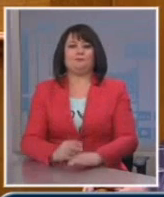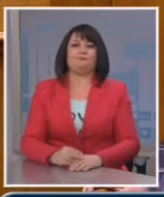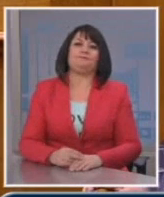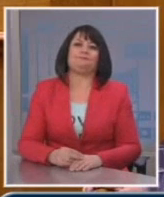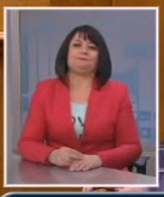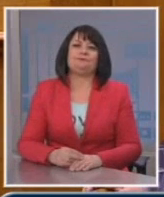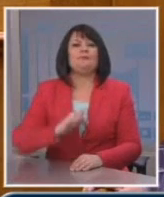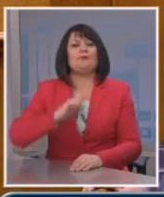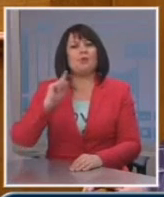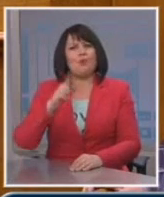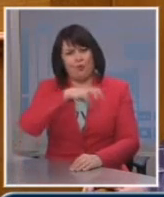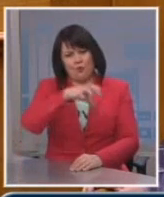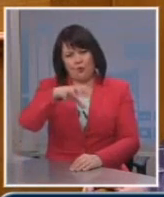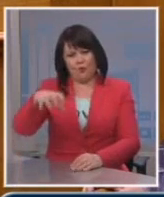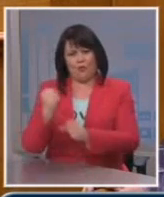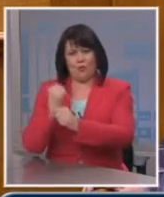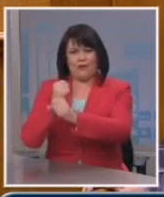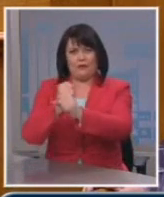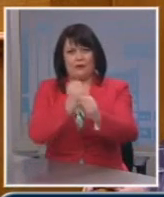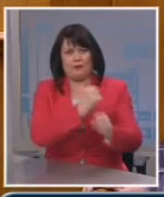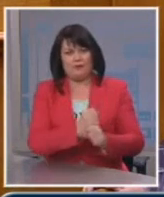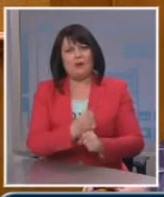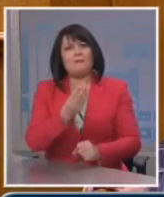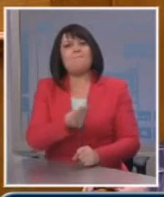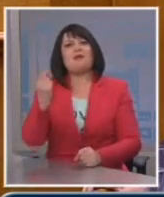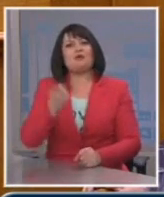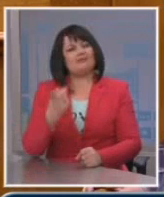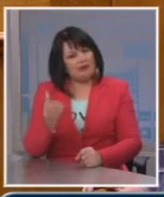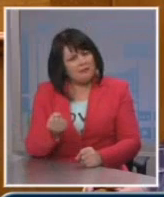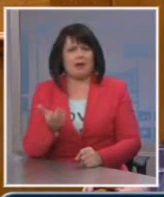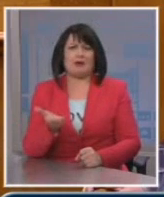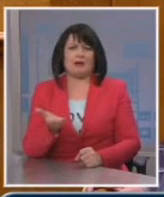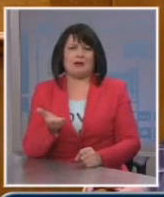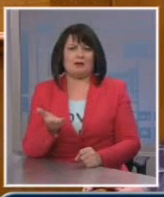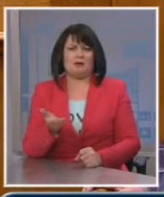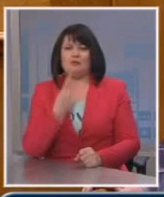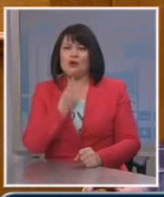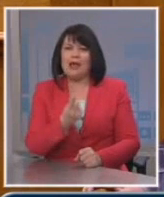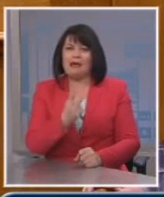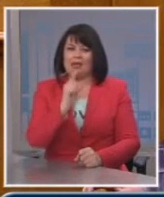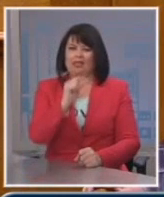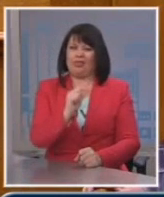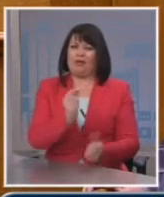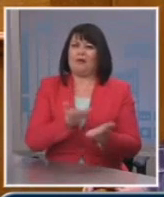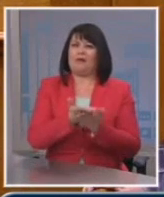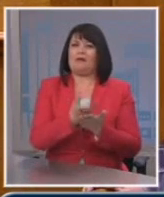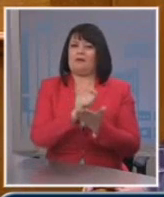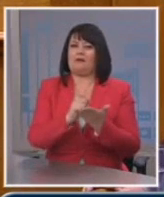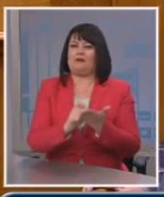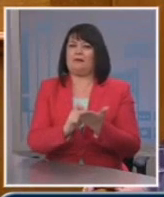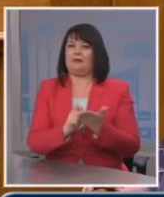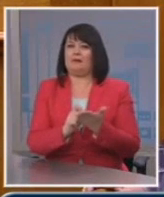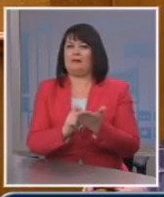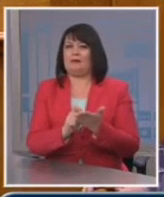τα επαγγέλματα υπάρχει μεγάλη πλειοψηφία που δηλώνει λίγα γιατί εργάζεται